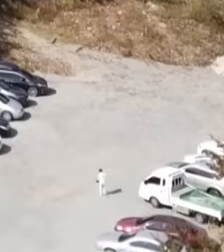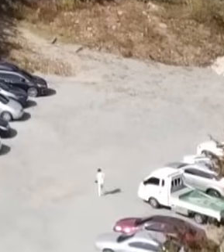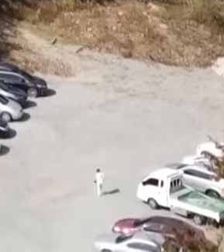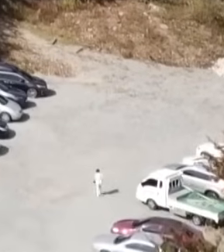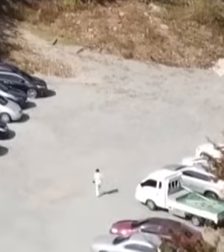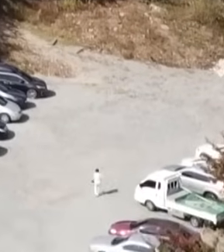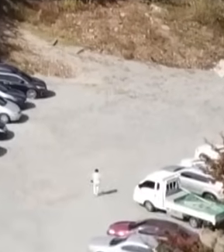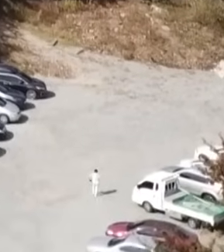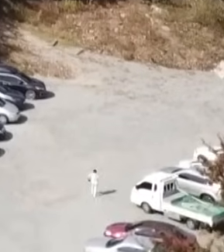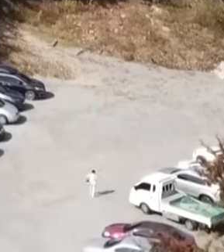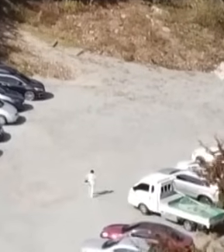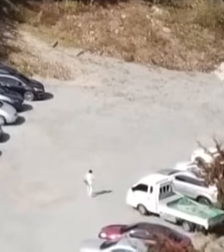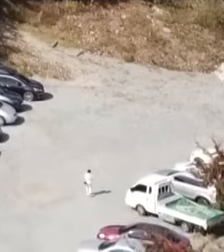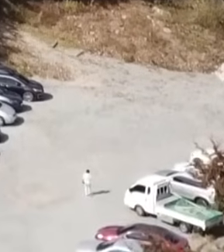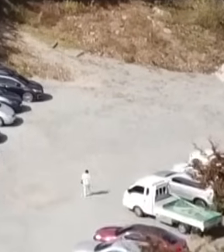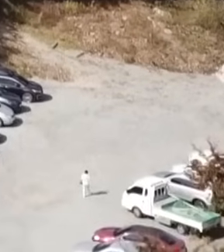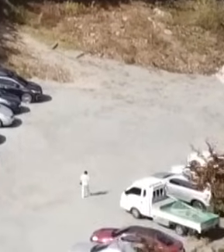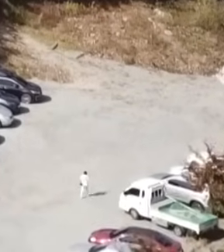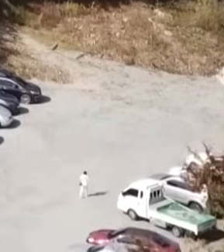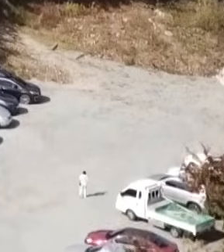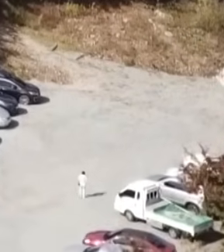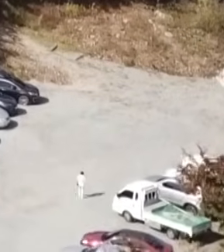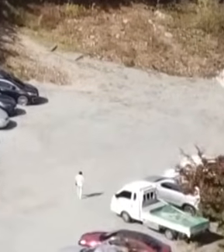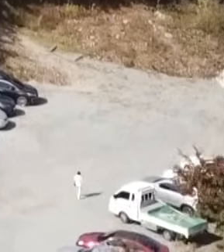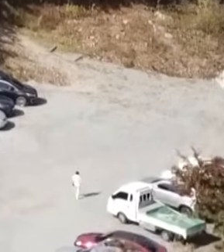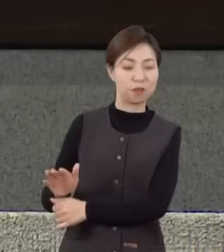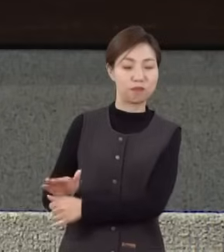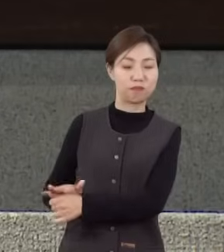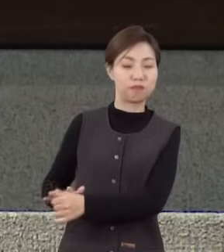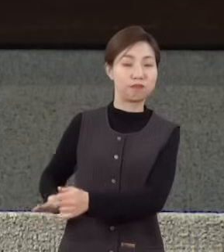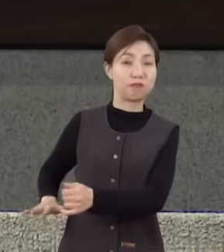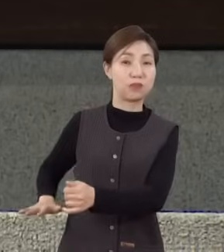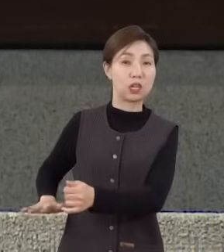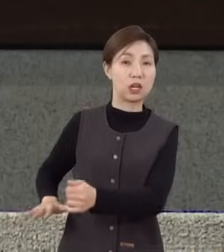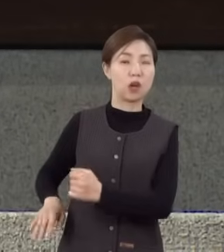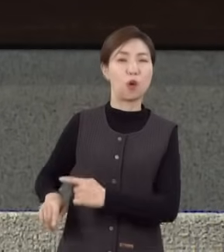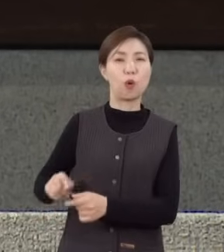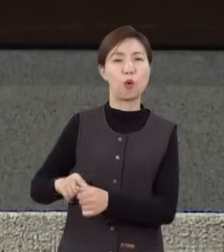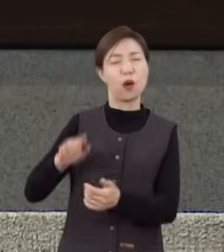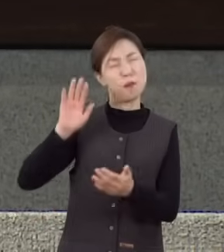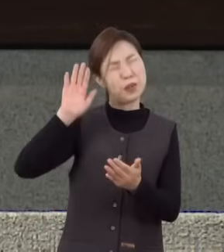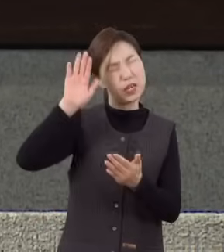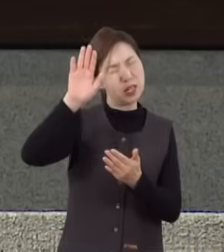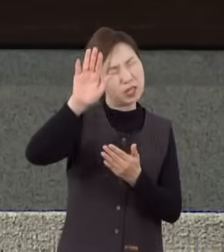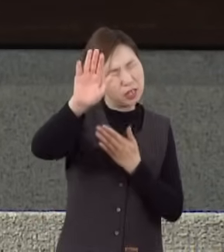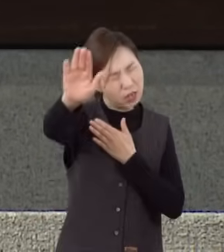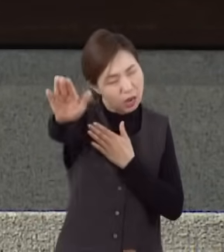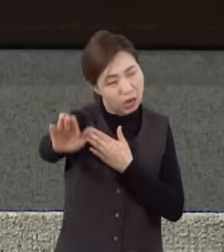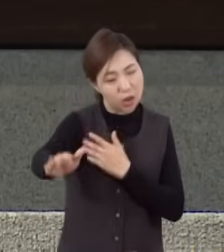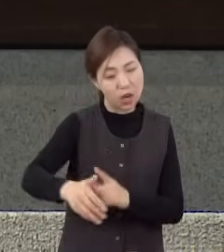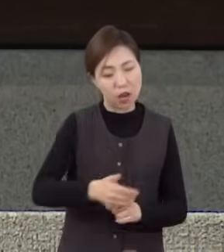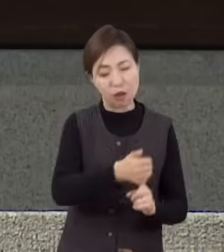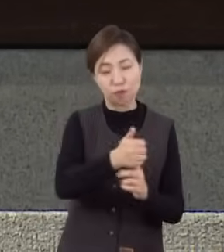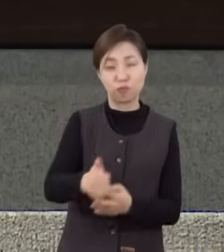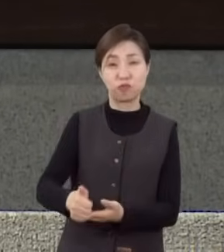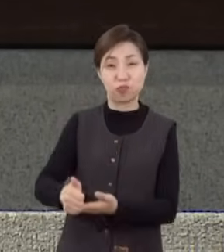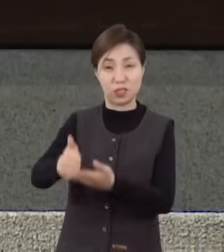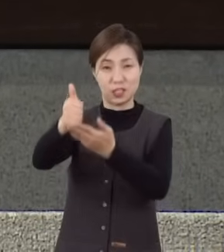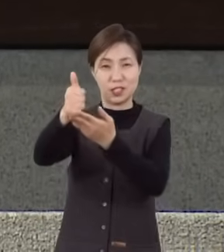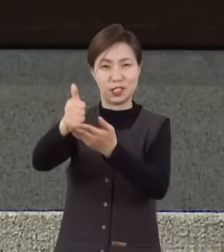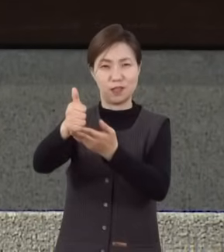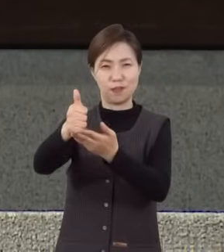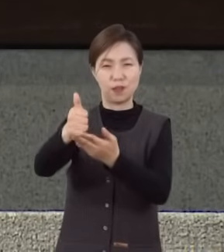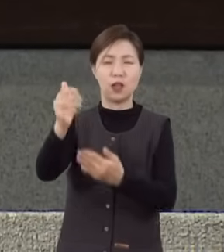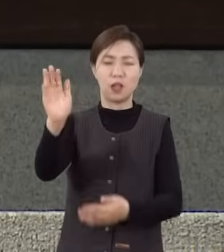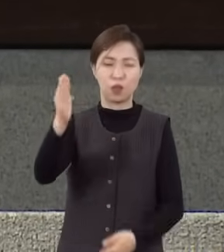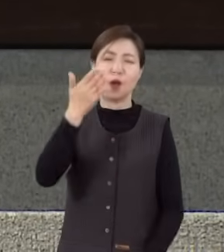인연을 심은 것이니라. 너무 멋있죠? 예. 그러면 이제 나도 성불할 건가